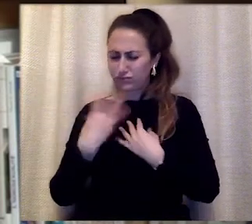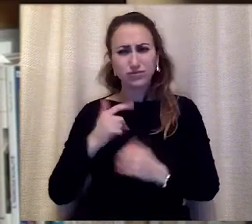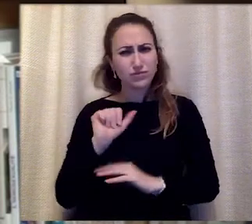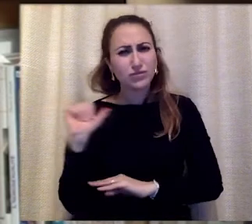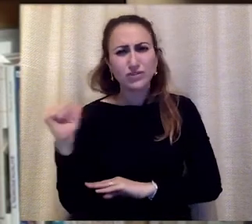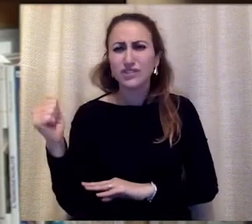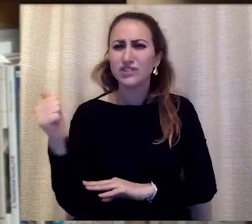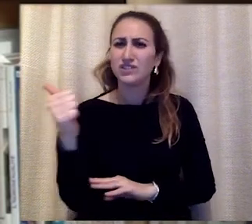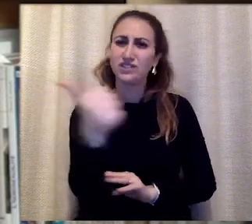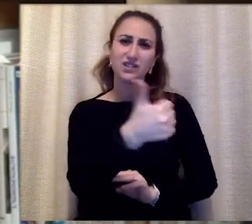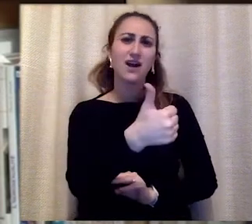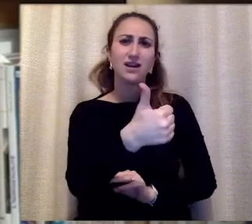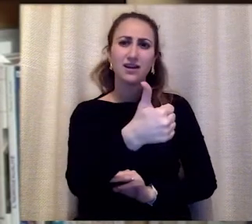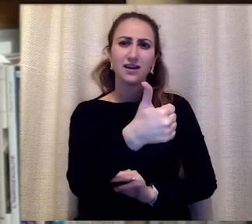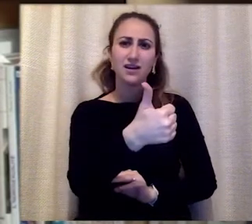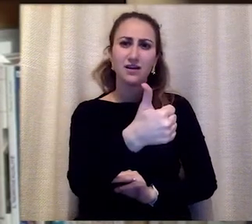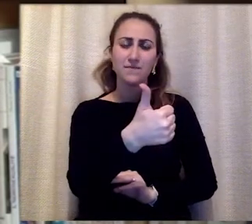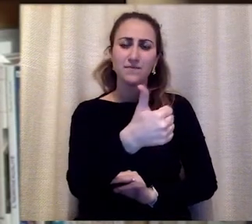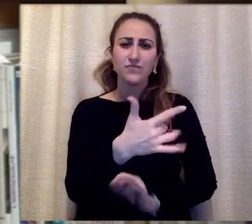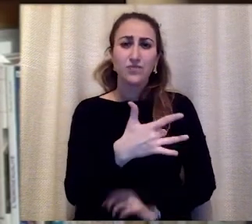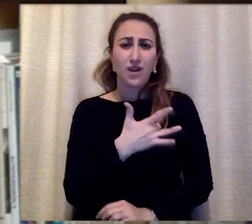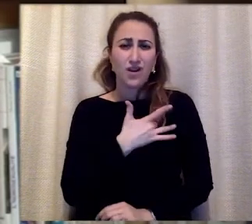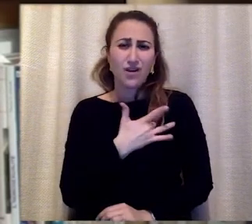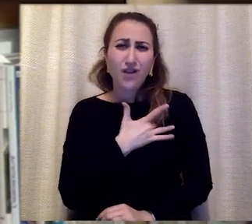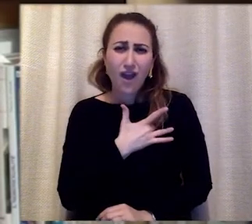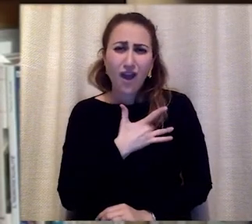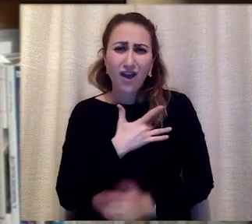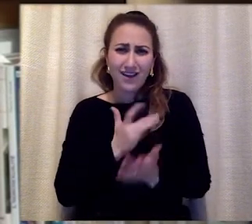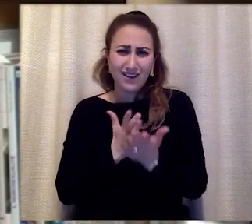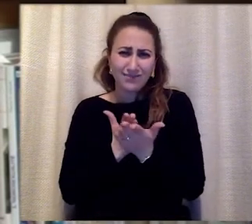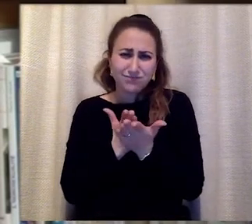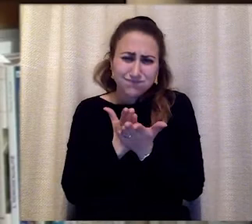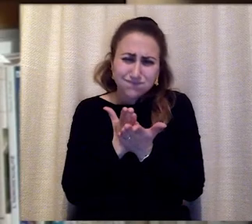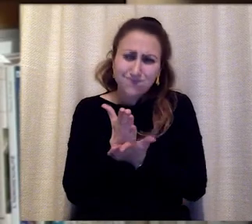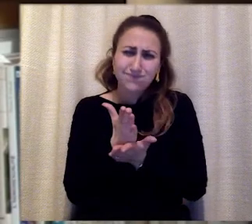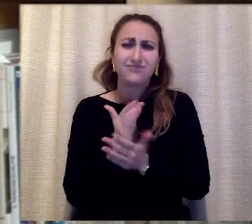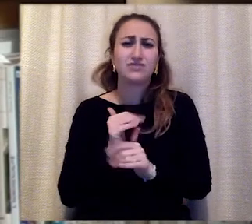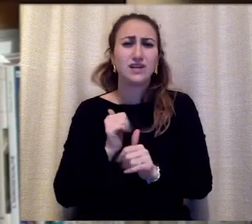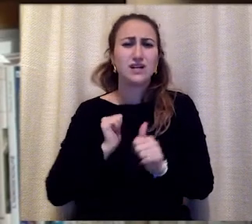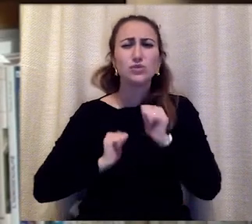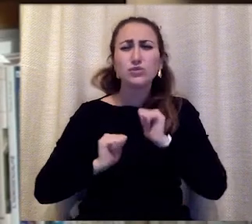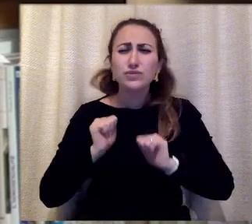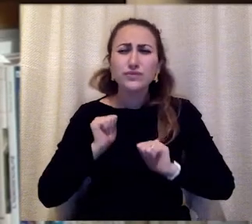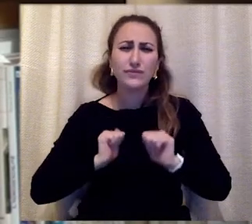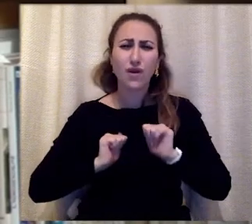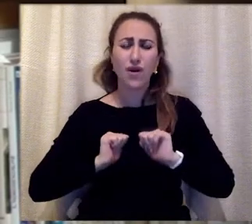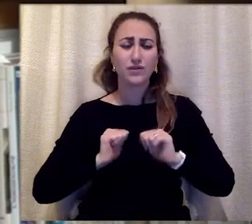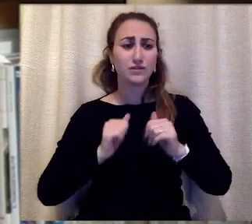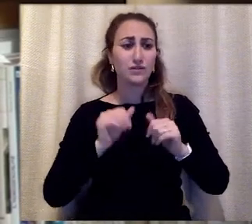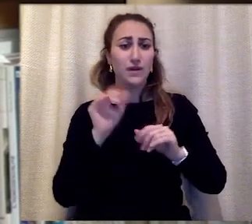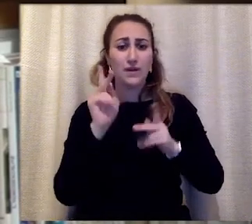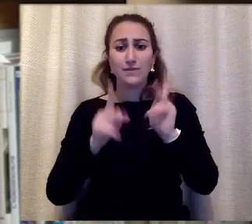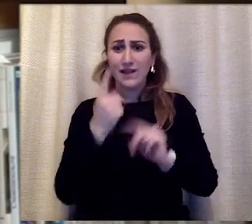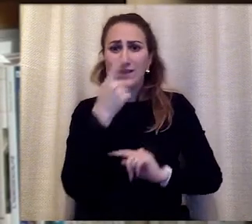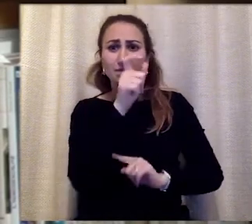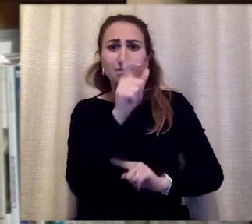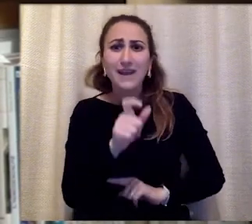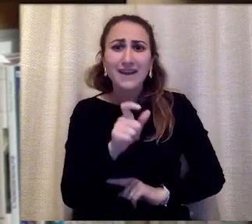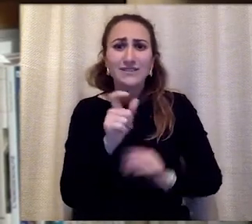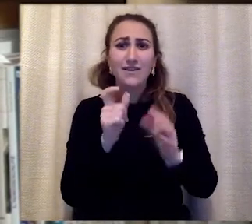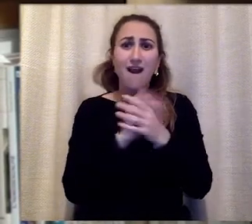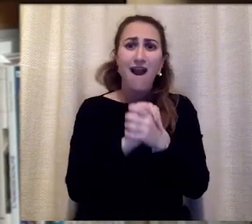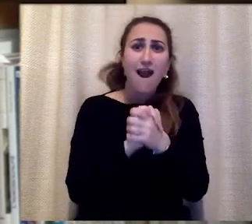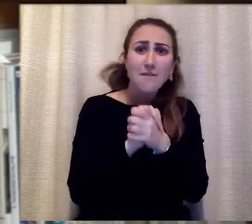cœur qui a traversé cette souffrance de la perte d'un ami, d'un être